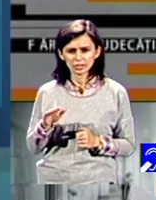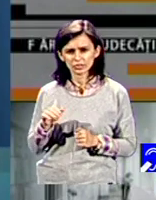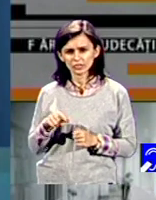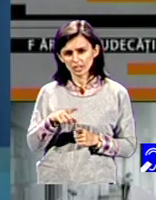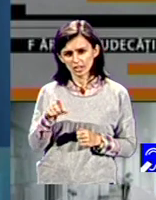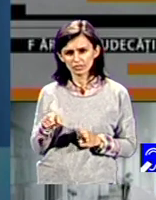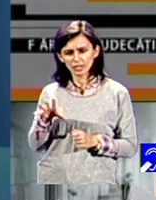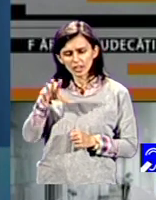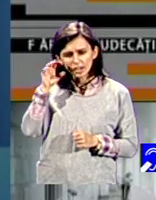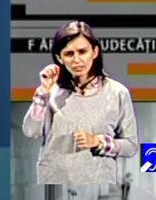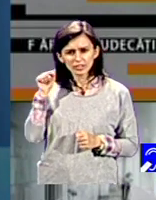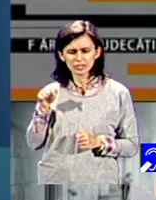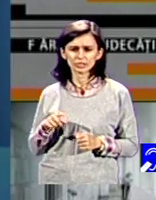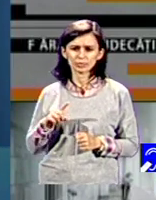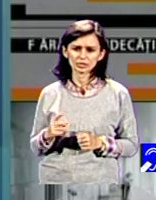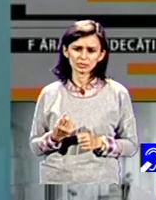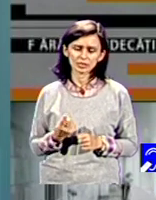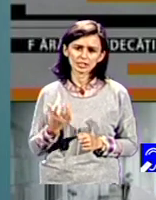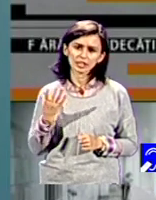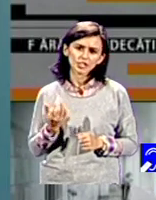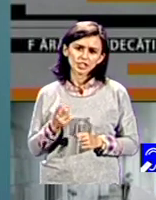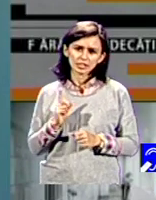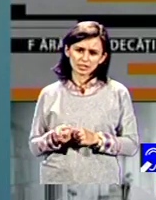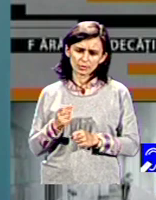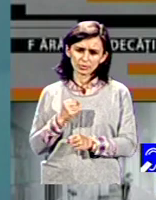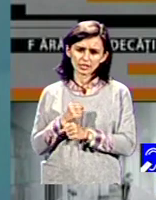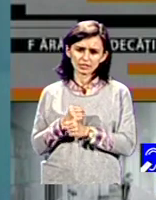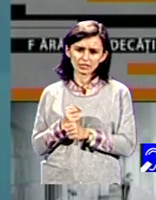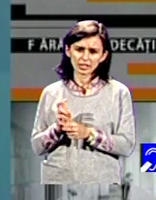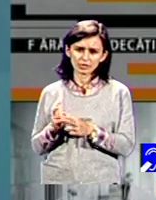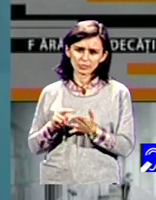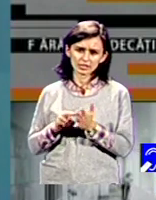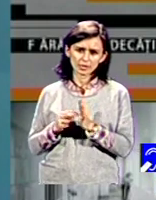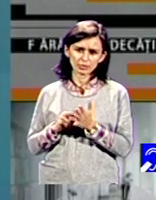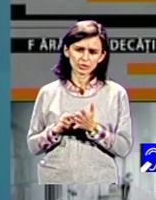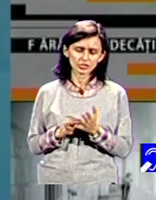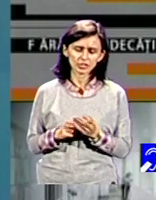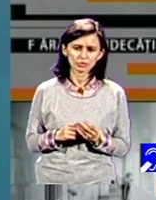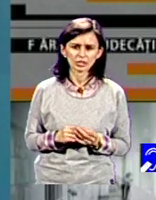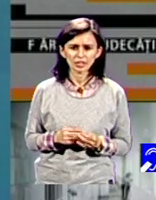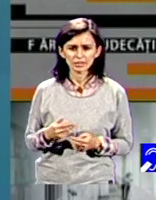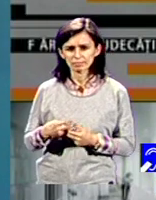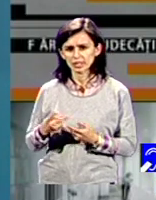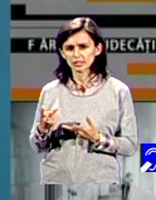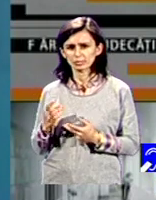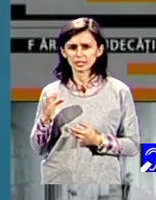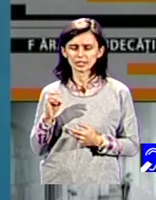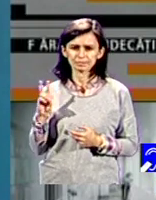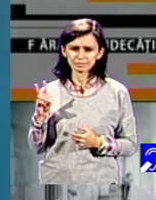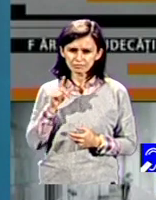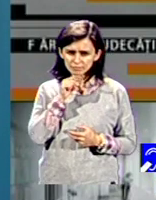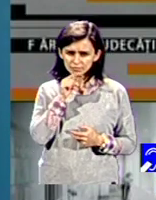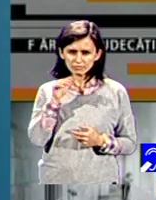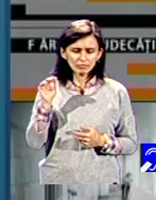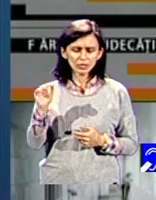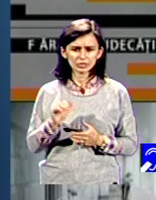oportunitate Ce trebuie să facă mai departe Cum se desfășoară acest proces se pune undeva online mă gândesc potrivită te rog frumos